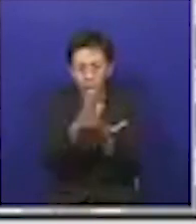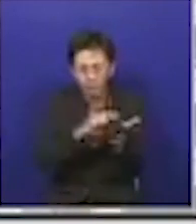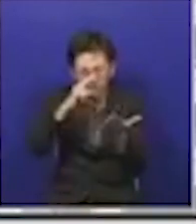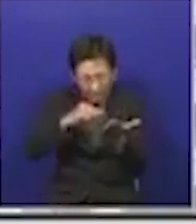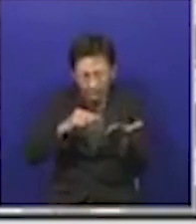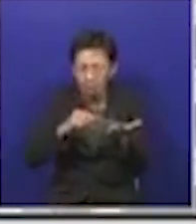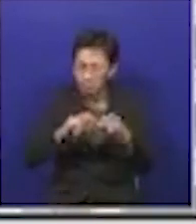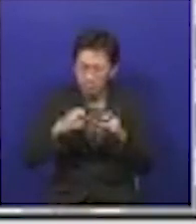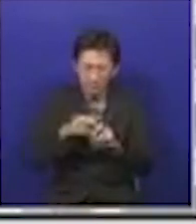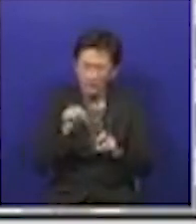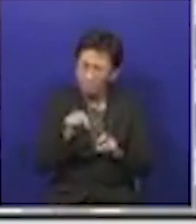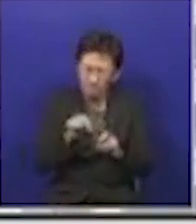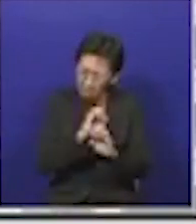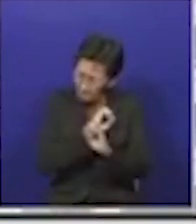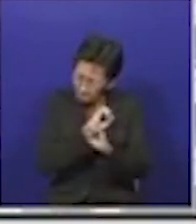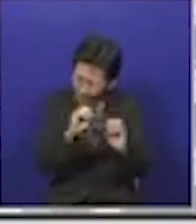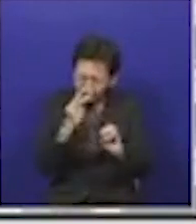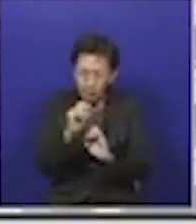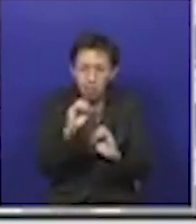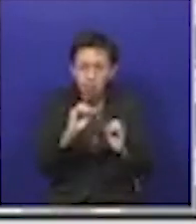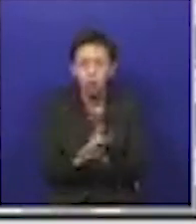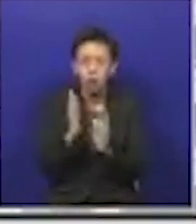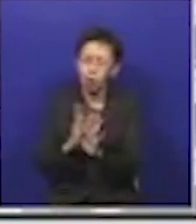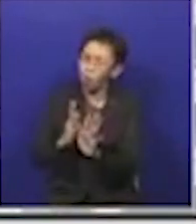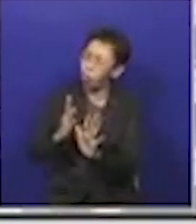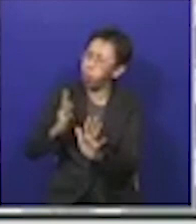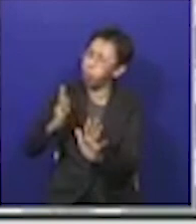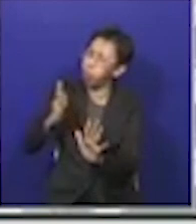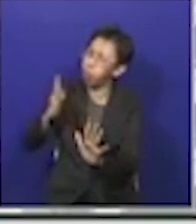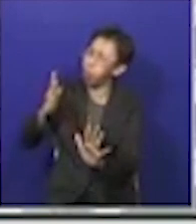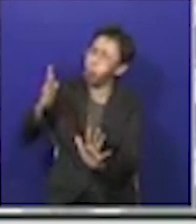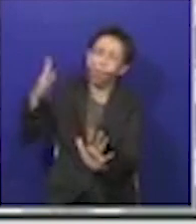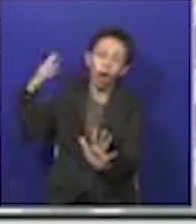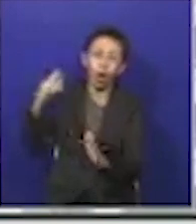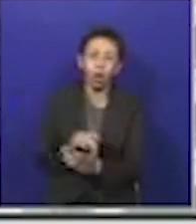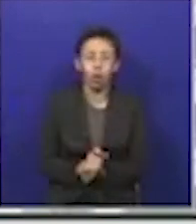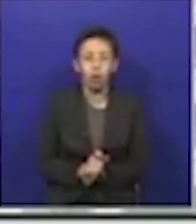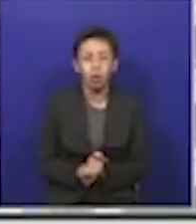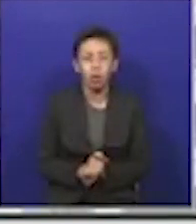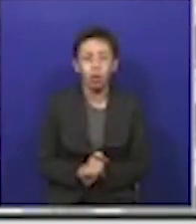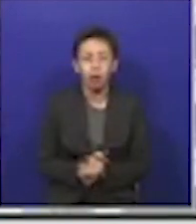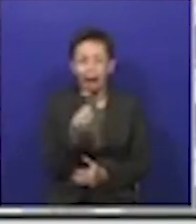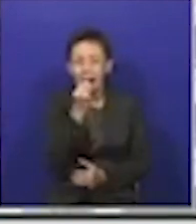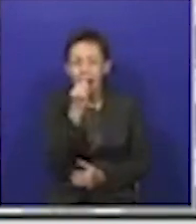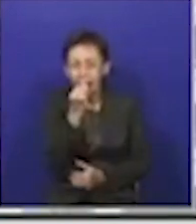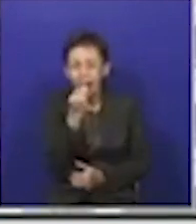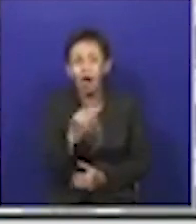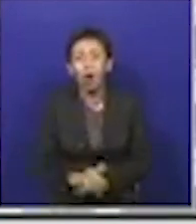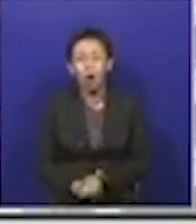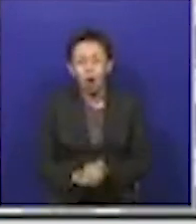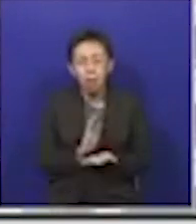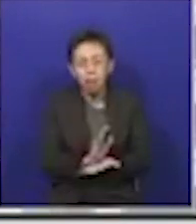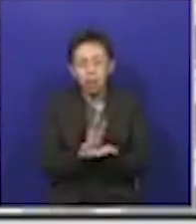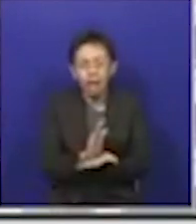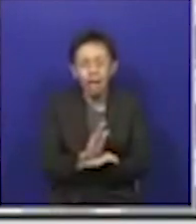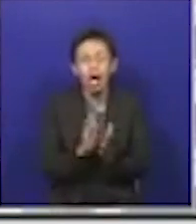อนทุกคนต้องไปเข้าแถวยาวไม่รู้กี่กิโลฮะเขาปันส่วนอาหารหมดเท่าไหร่ก็อด